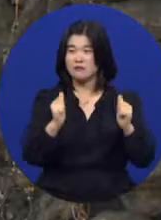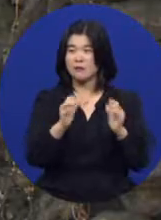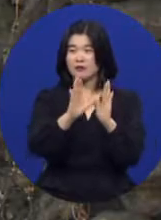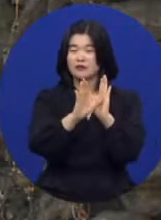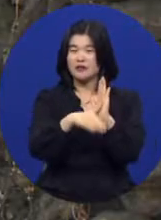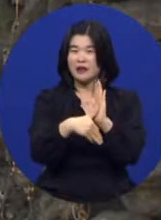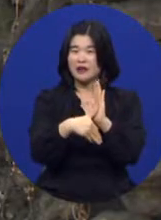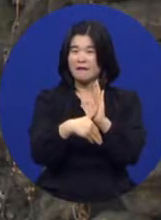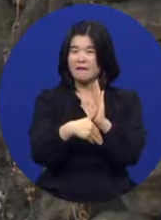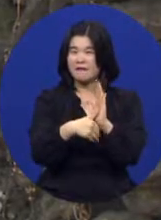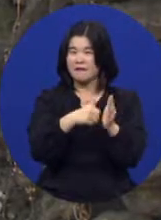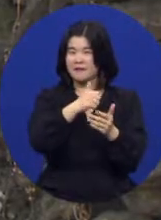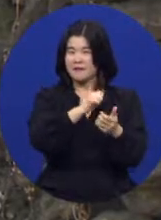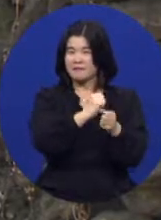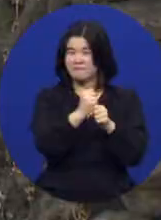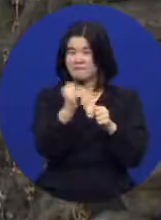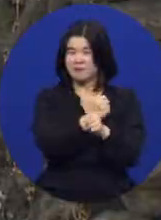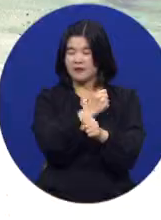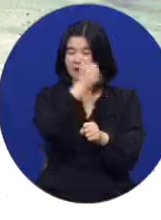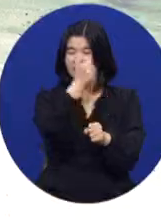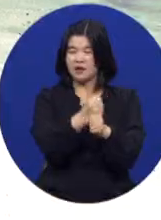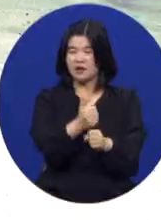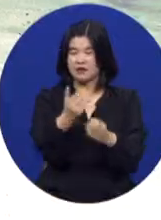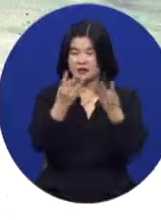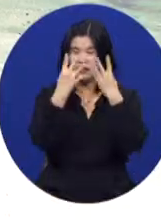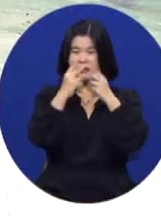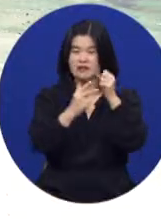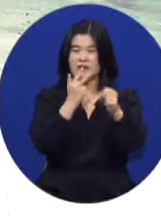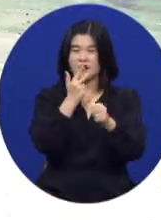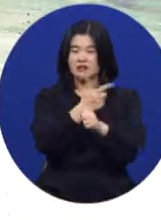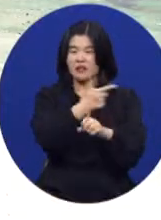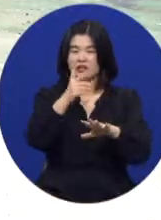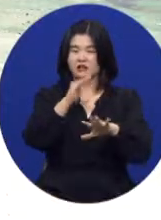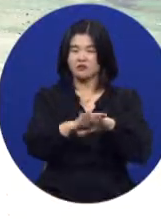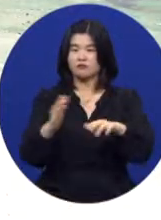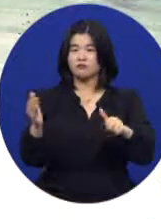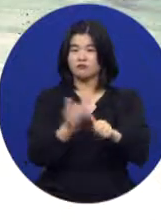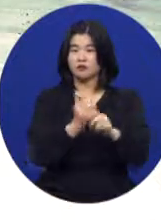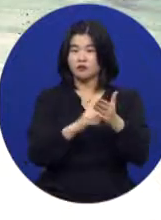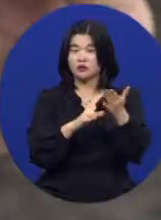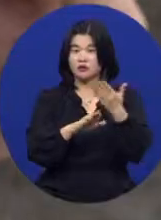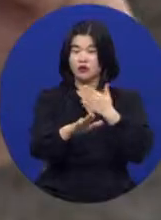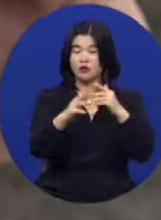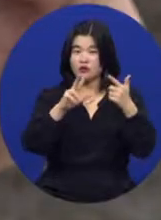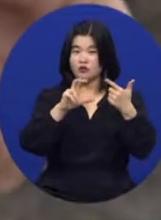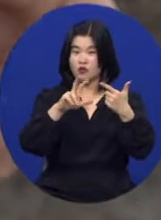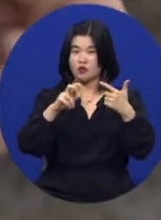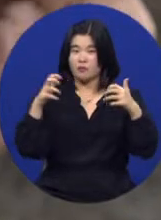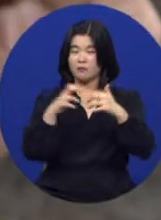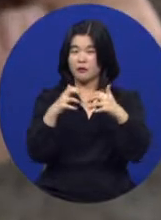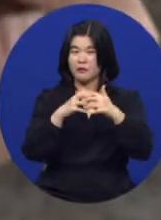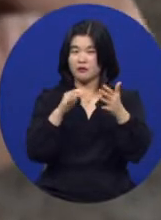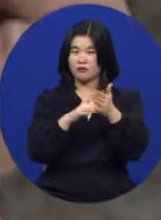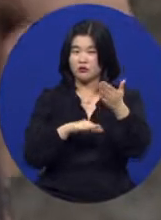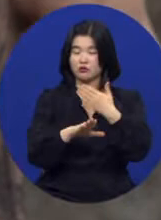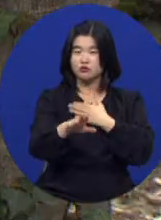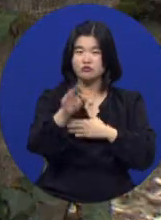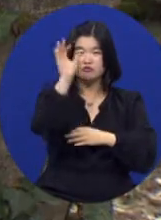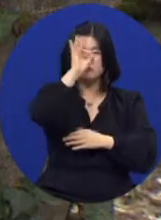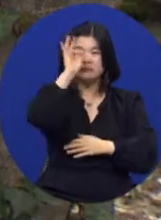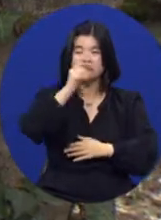제주지방법원에서 내란 음모죄로 징역 7년형을 받고 대전 형무소로 끌려간 뒤6.25 전쟁으로